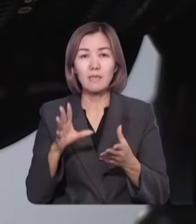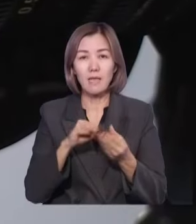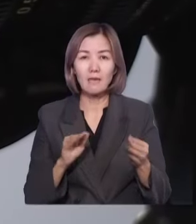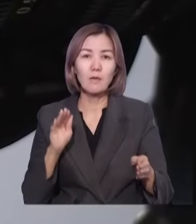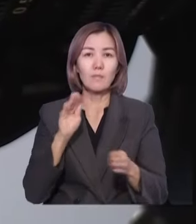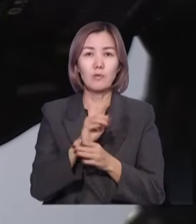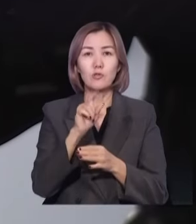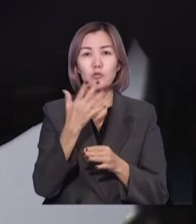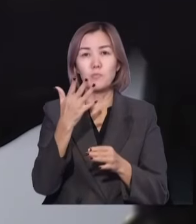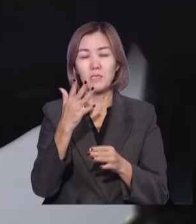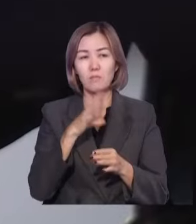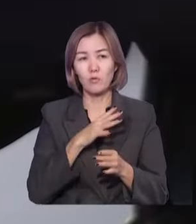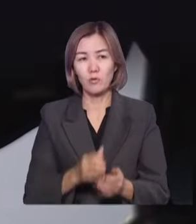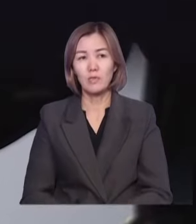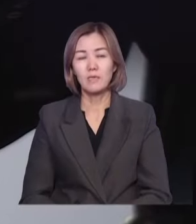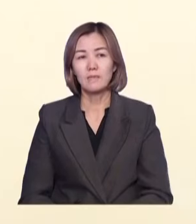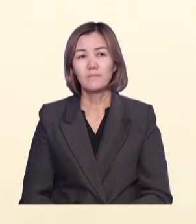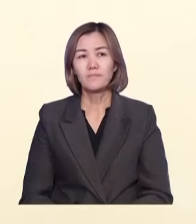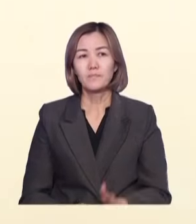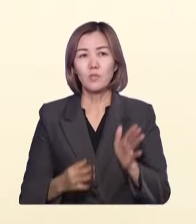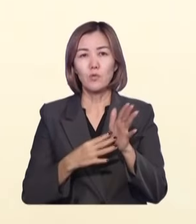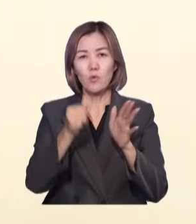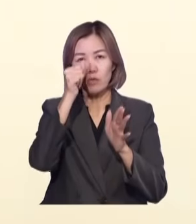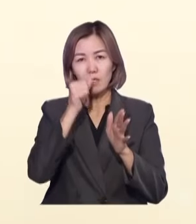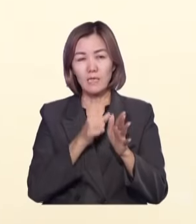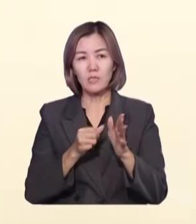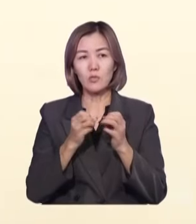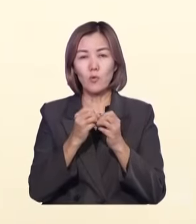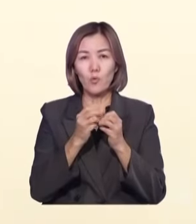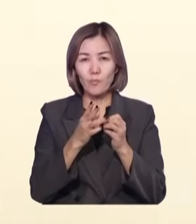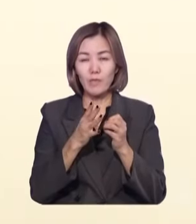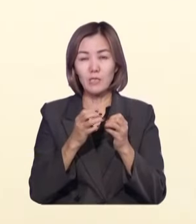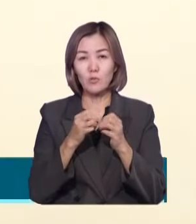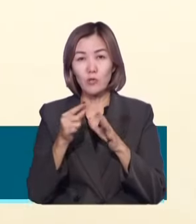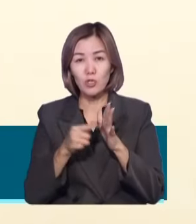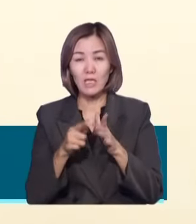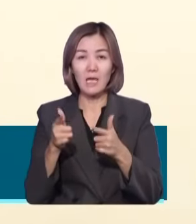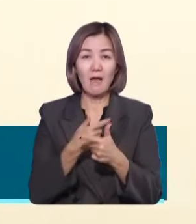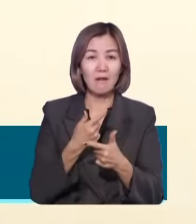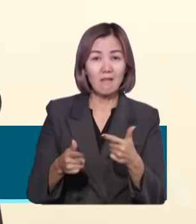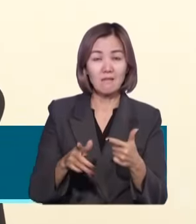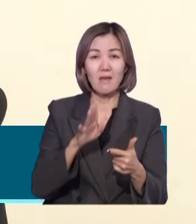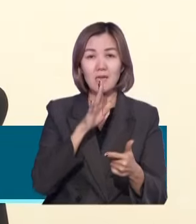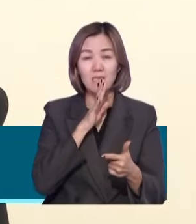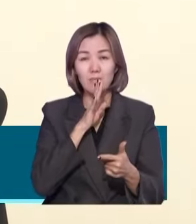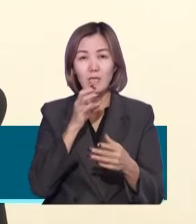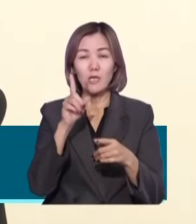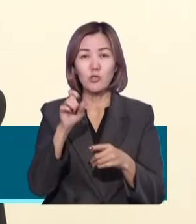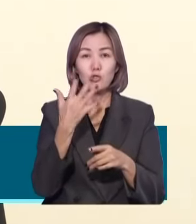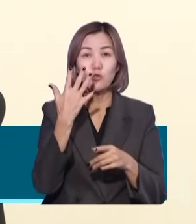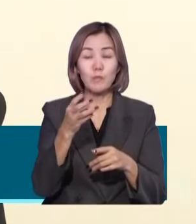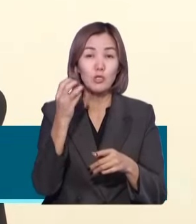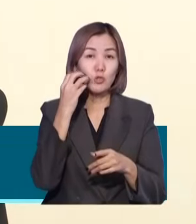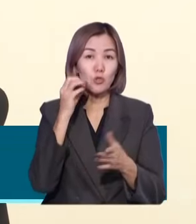қатарлары 105-ке жетіпті. 9 айдың ішінде 15 пен 17 жасының арасында 105 қызды біз